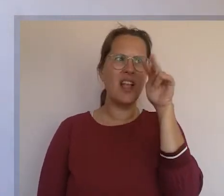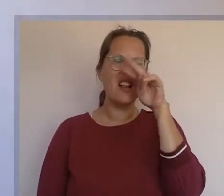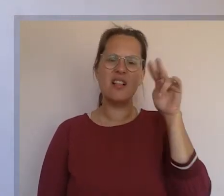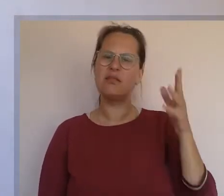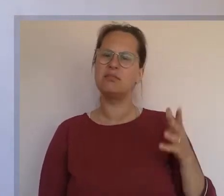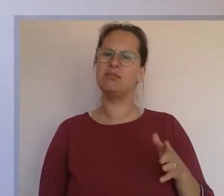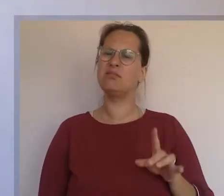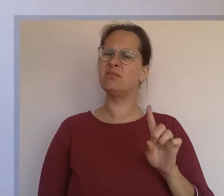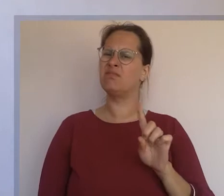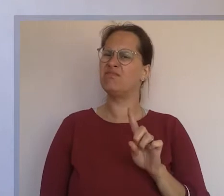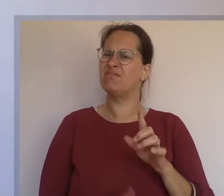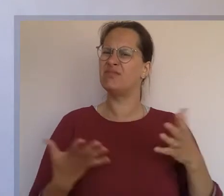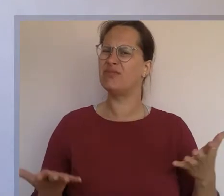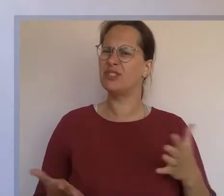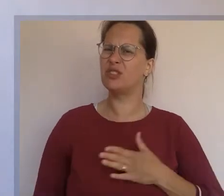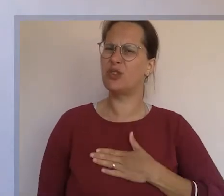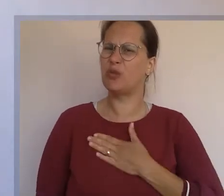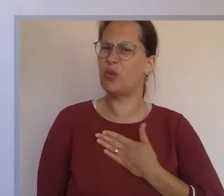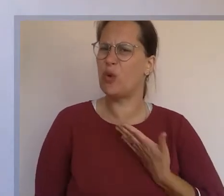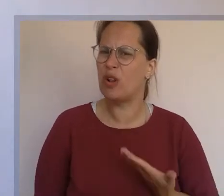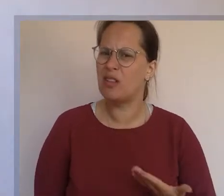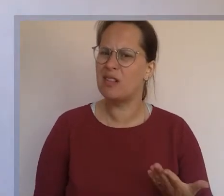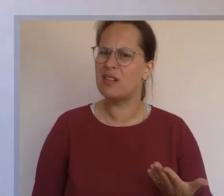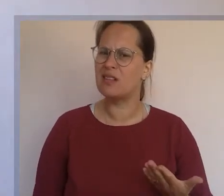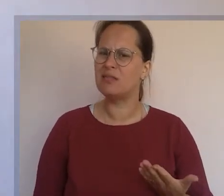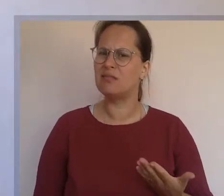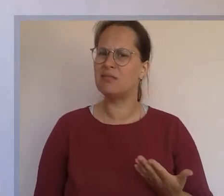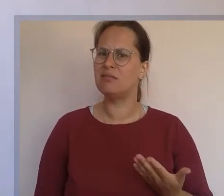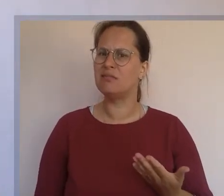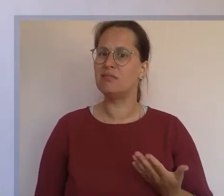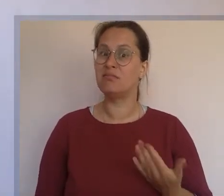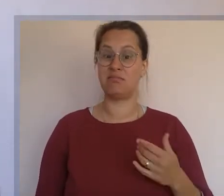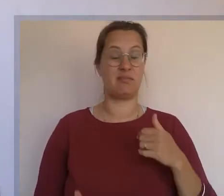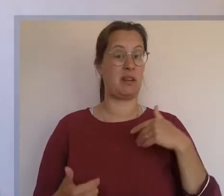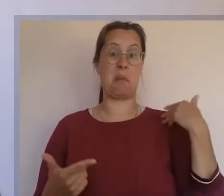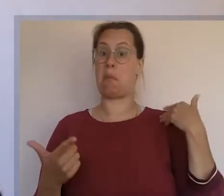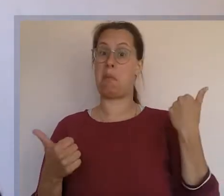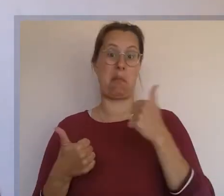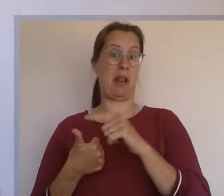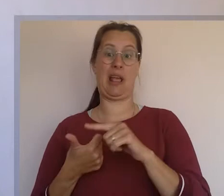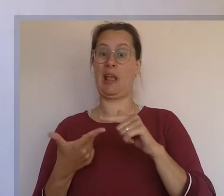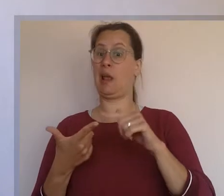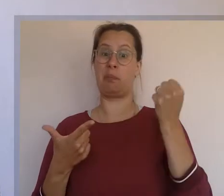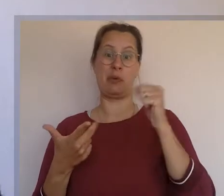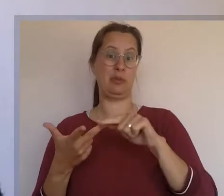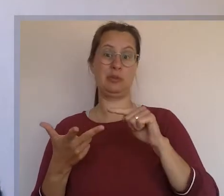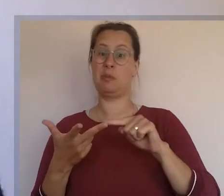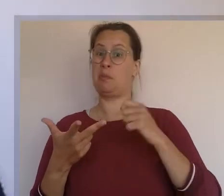Vervelen. Wat is dat eigenlijk voor een gevoel? Niet blij, boos, bang of verdrietig.